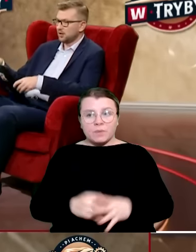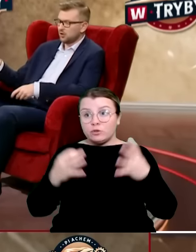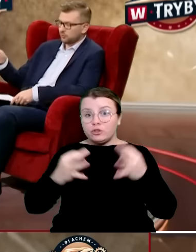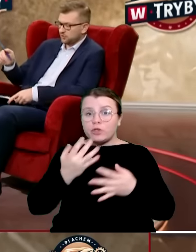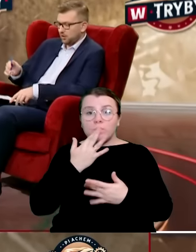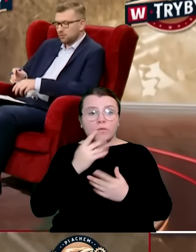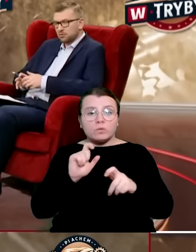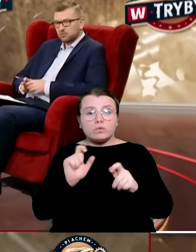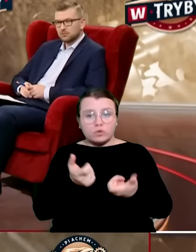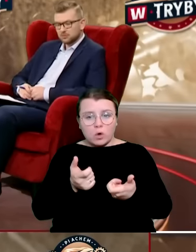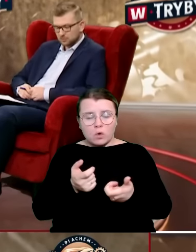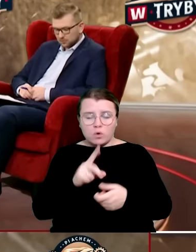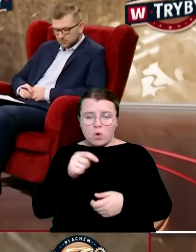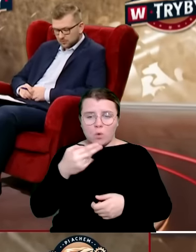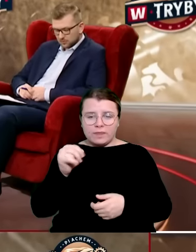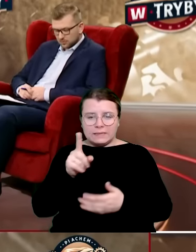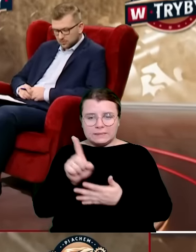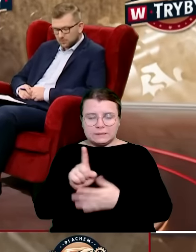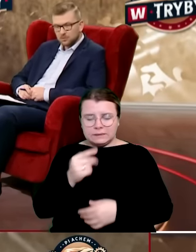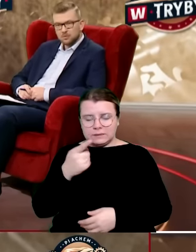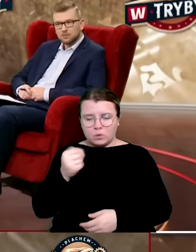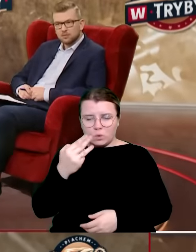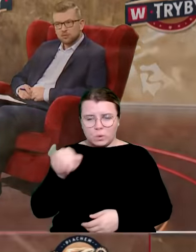mówili w Lądku Zdroju?